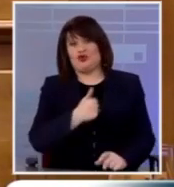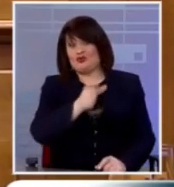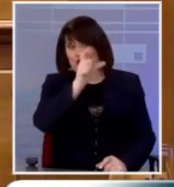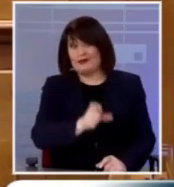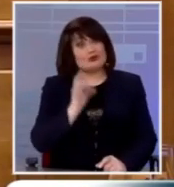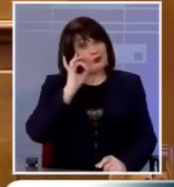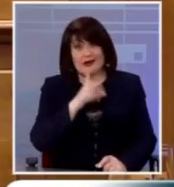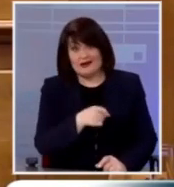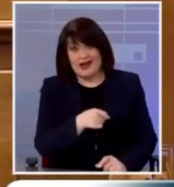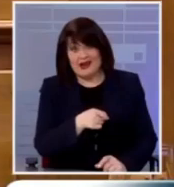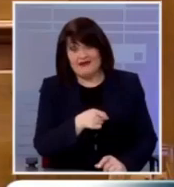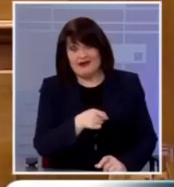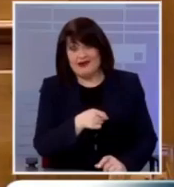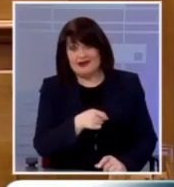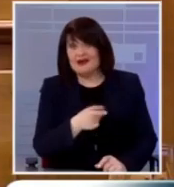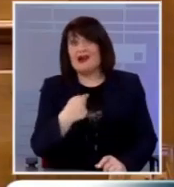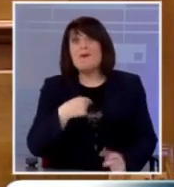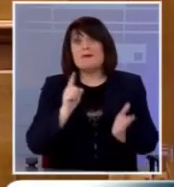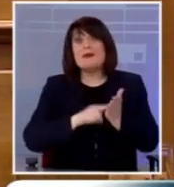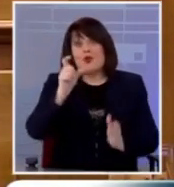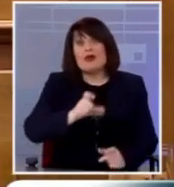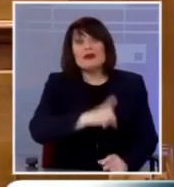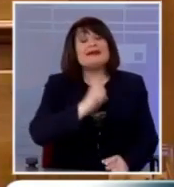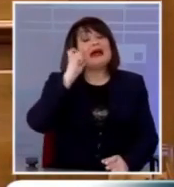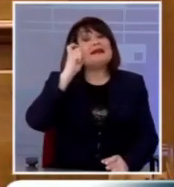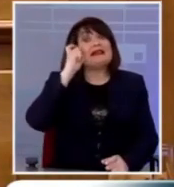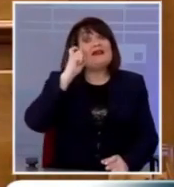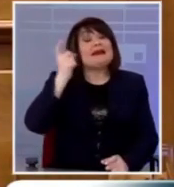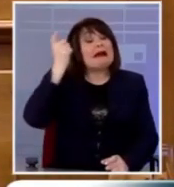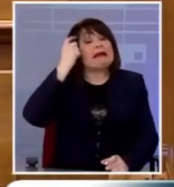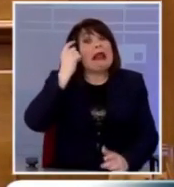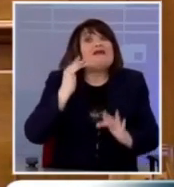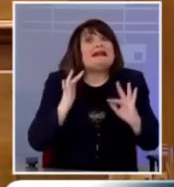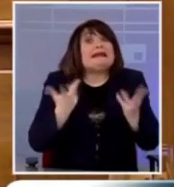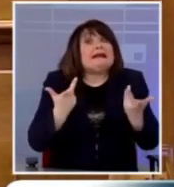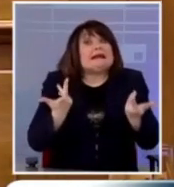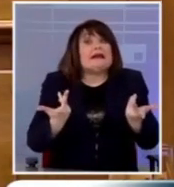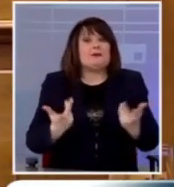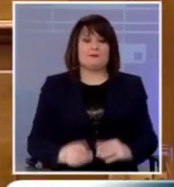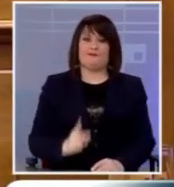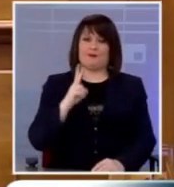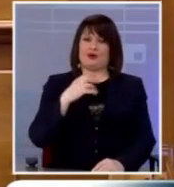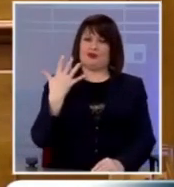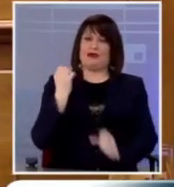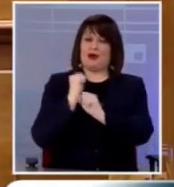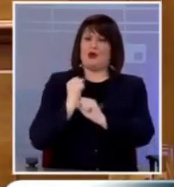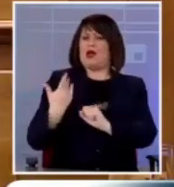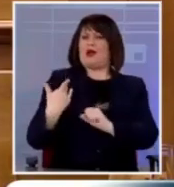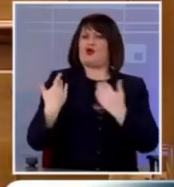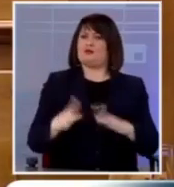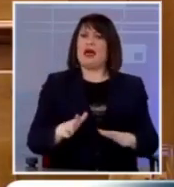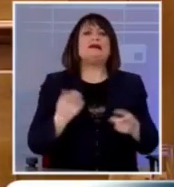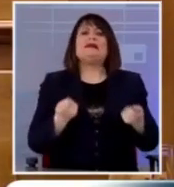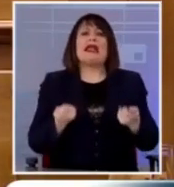και πρώτα-πρώτα αυτόν που δεν αυτοστοχάζεται. Στις 25 λοιπόν Ιανουαρίου συνέβη